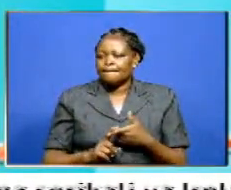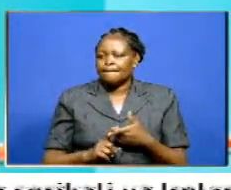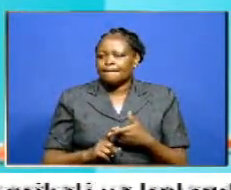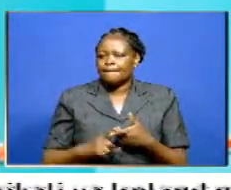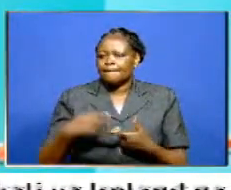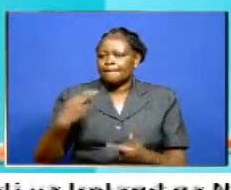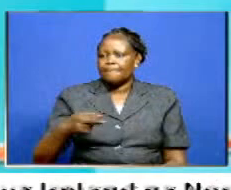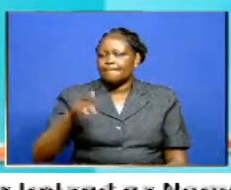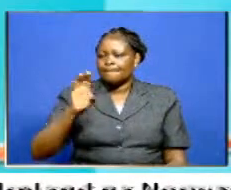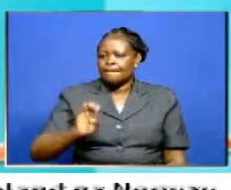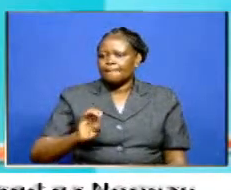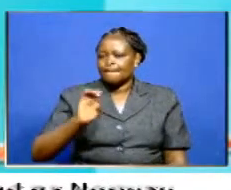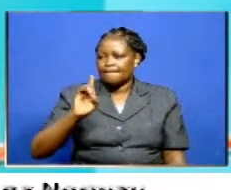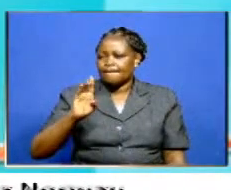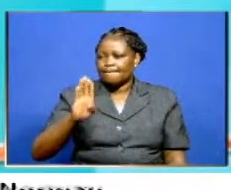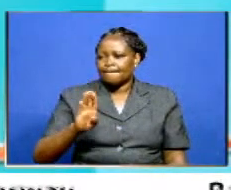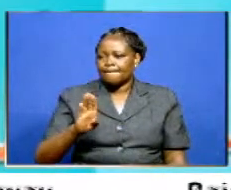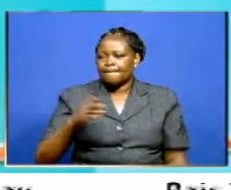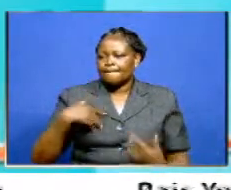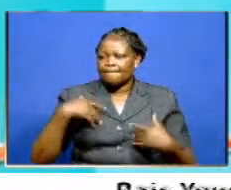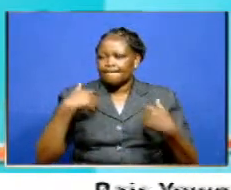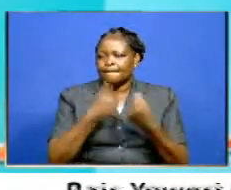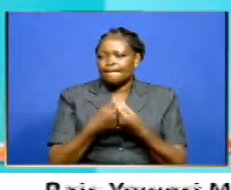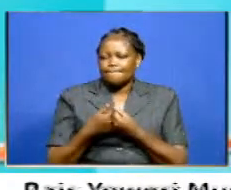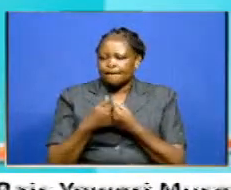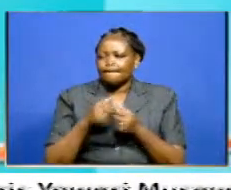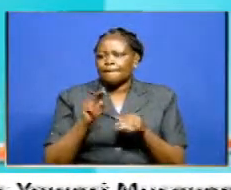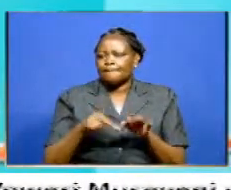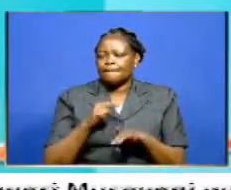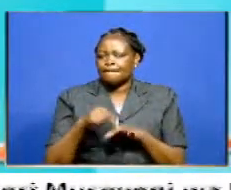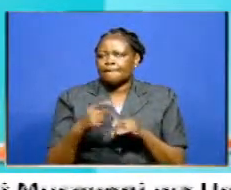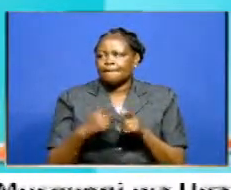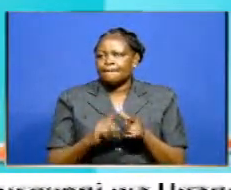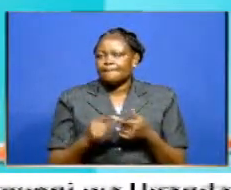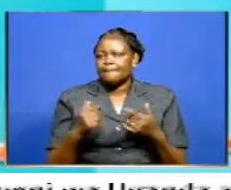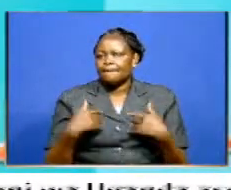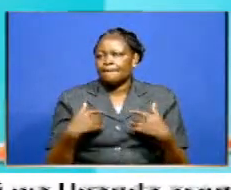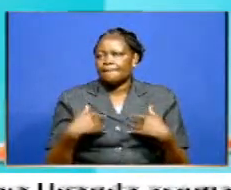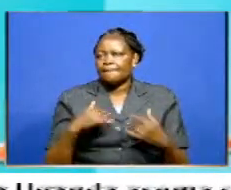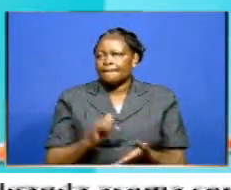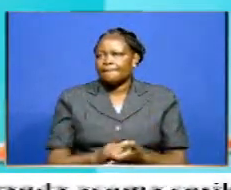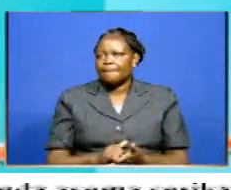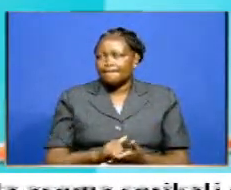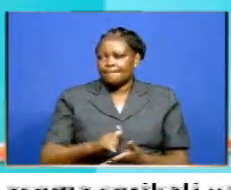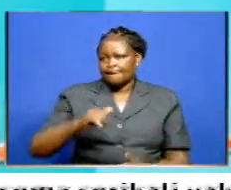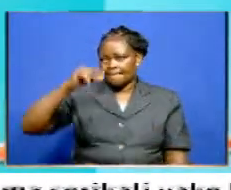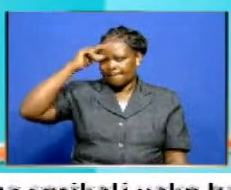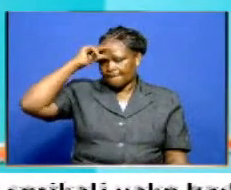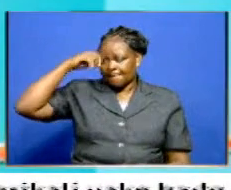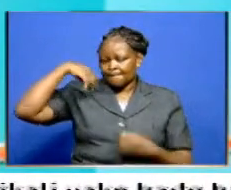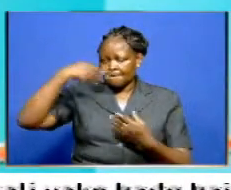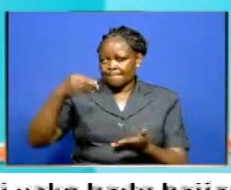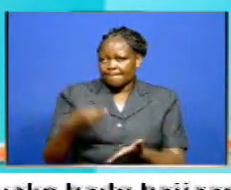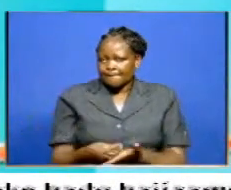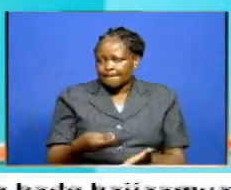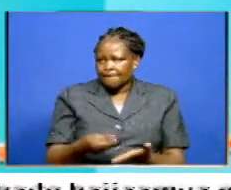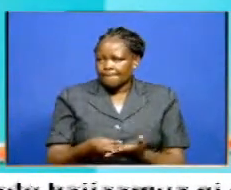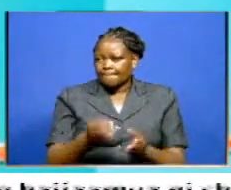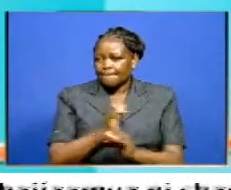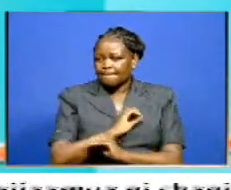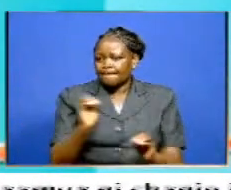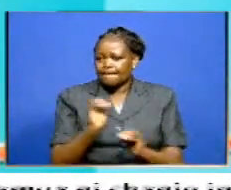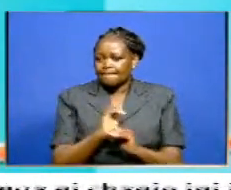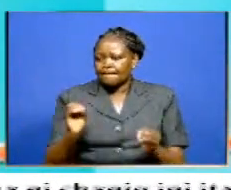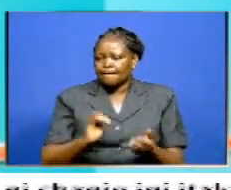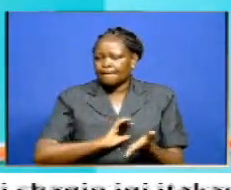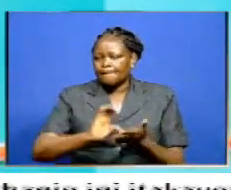Loans Board inapatana na changamoto za kitaifa kiuchumi. Unapata kwamba maybe serikali haijatoa pesa zile ama haijazi allocate